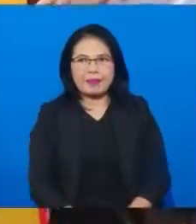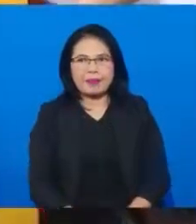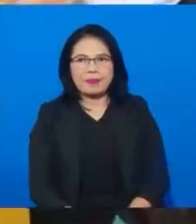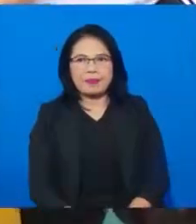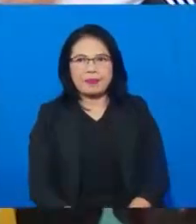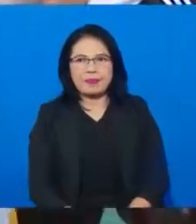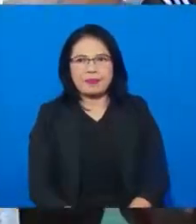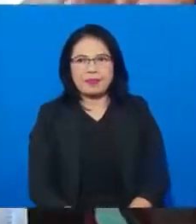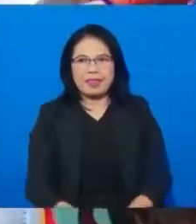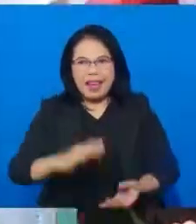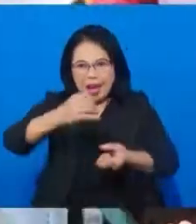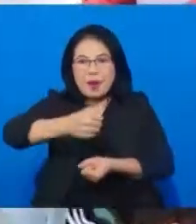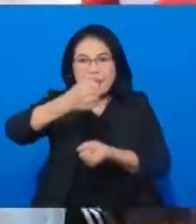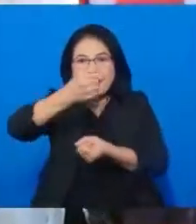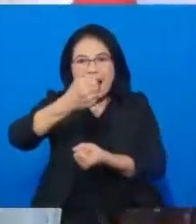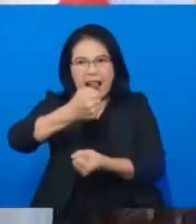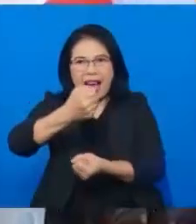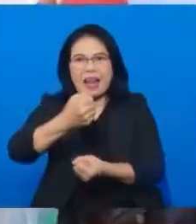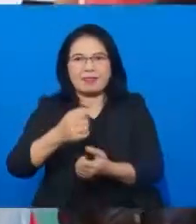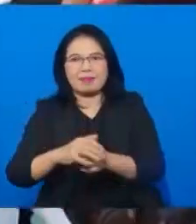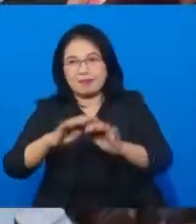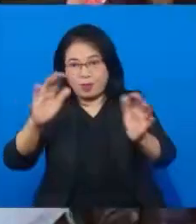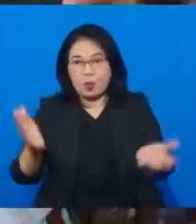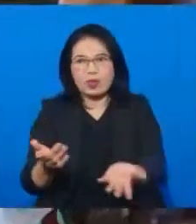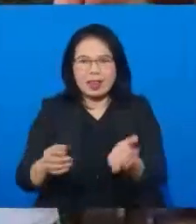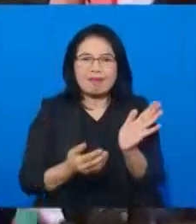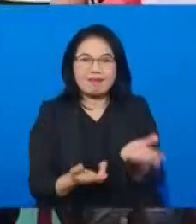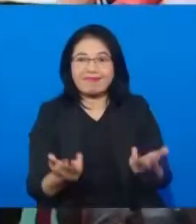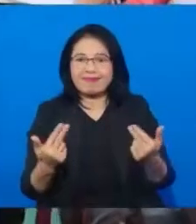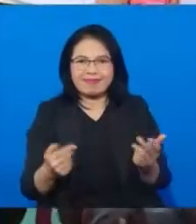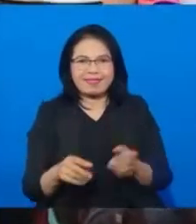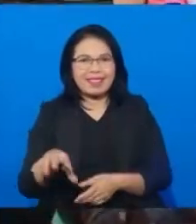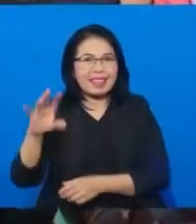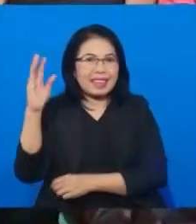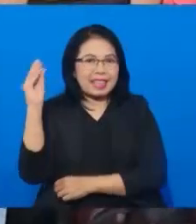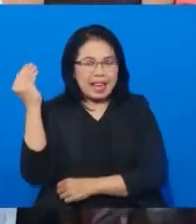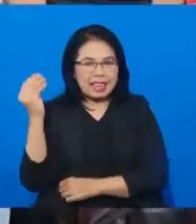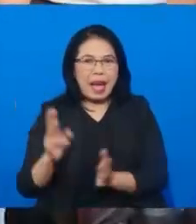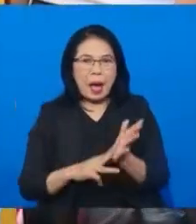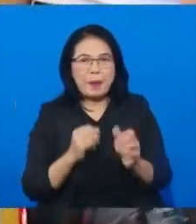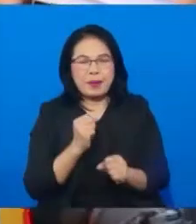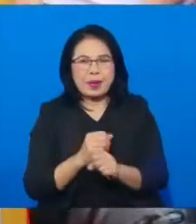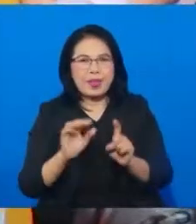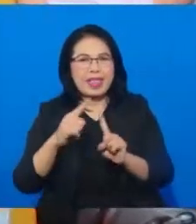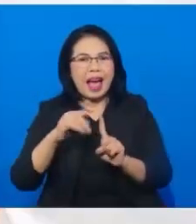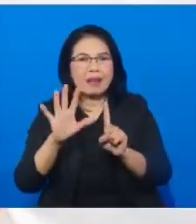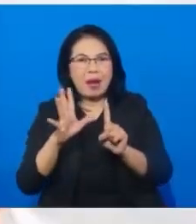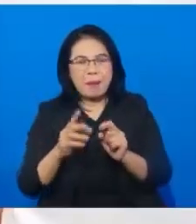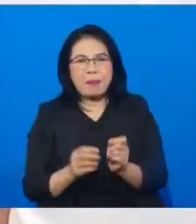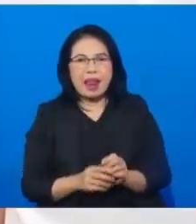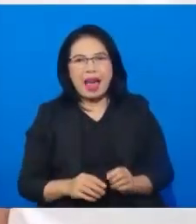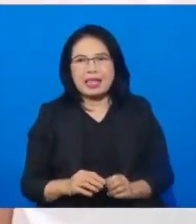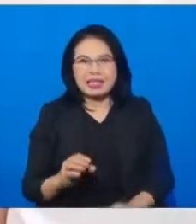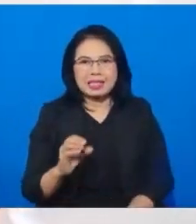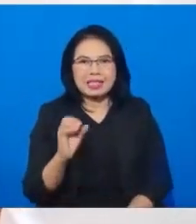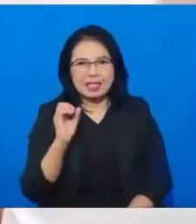Trofi Piala Dunia U17 2023 untuk pertama kalinya dipamerkan di Jakarta pada Minggu 15 Oktober dan dihadiri Ketua Umum PSSI